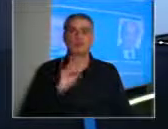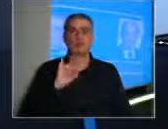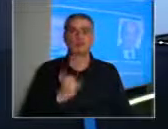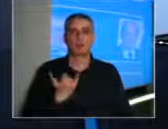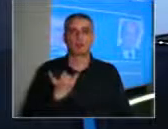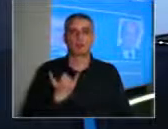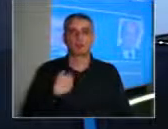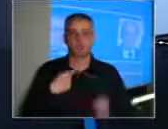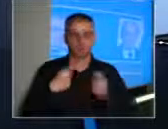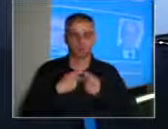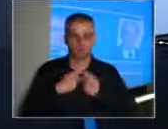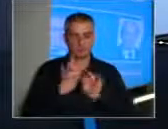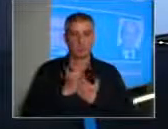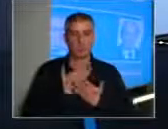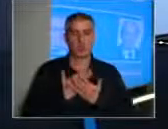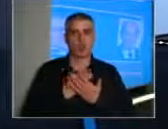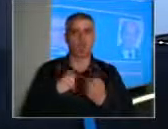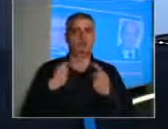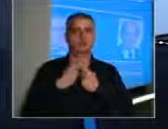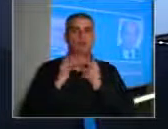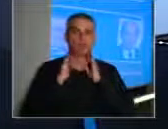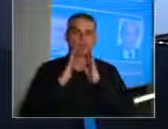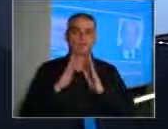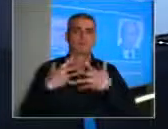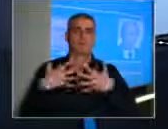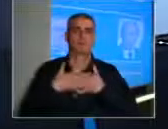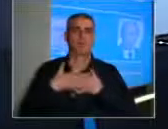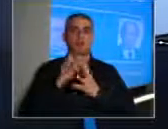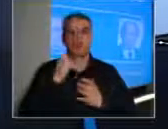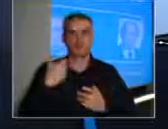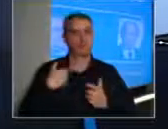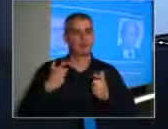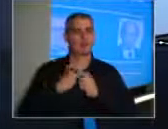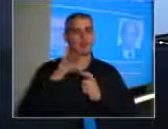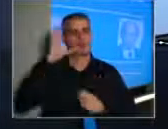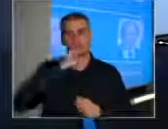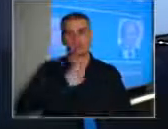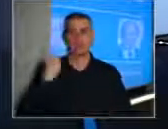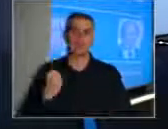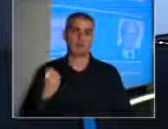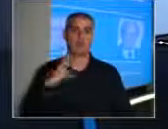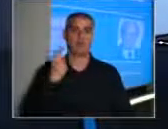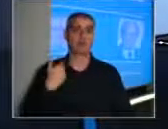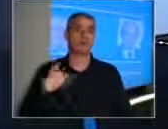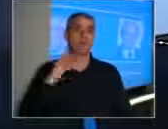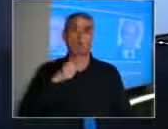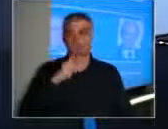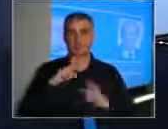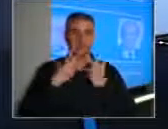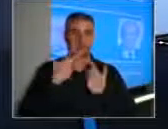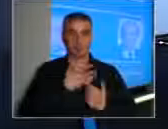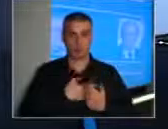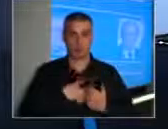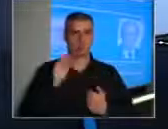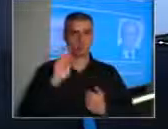בהחלט שותפים, הוכחנו את עצמנו כשותפים מאוד נאמנים בקואליציית ימין, אנחנו מפלגה בעלת תפיסת עולם ימנית, ואם רוב הציבור רוצה